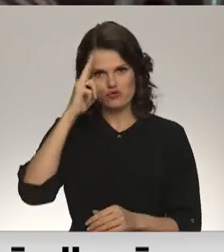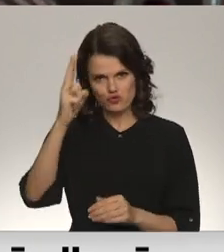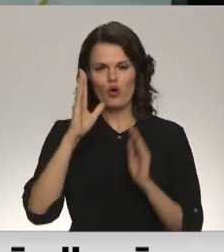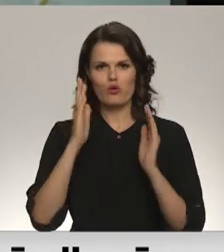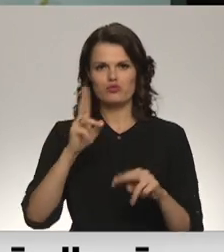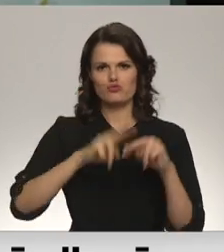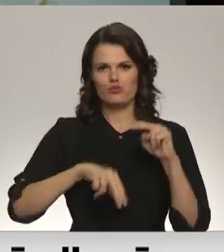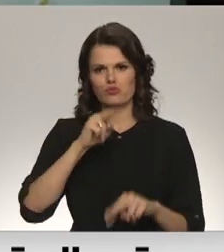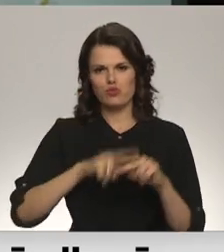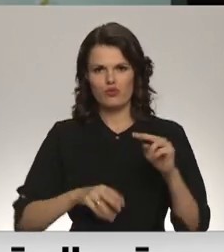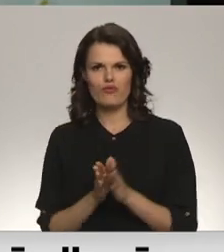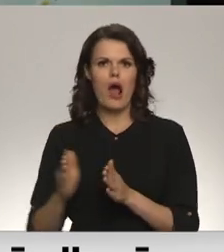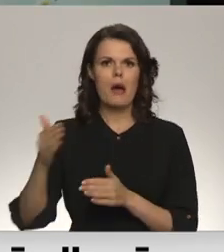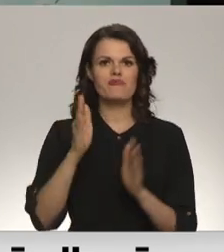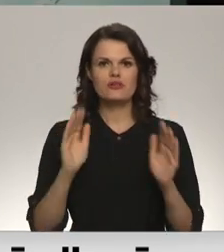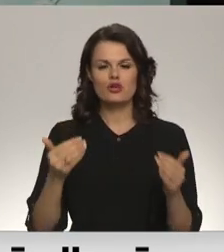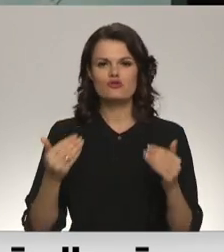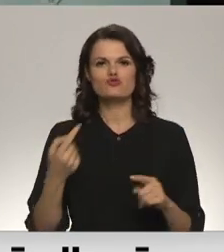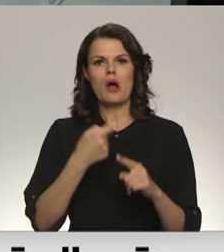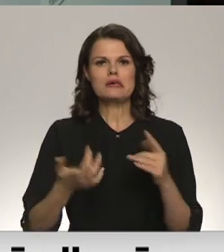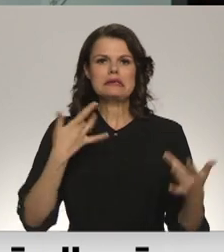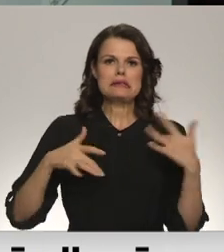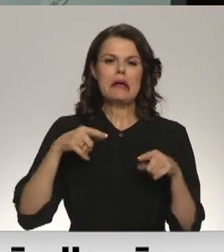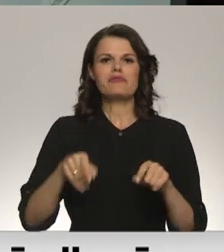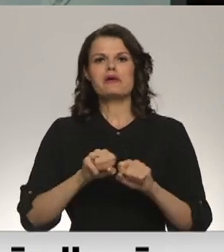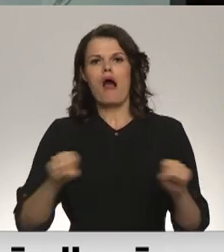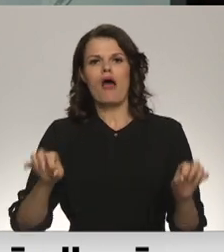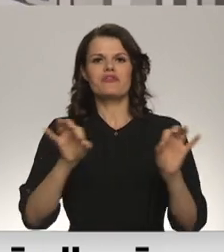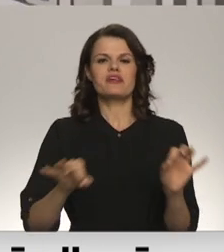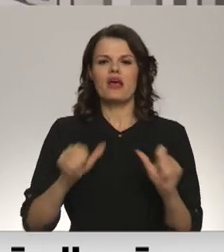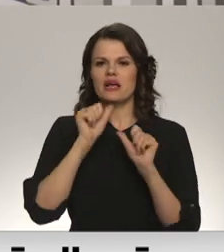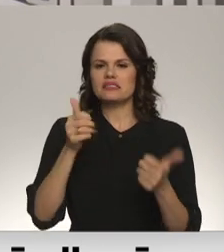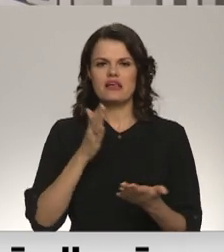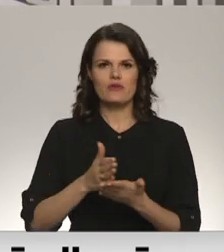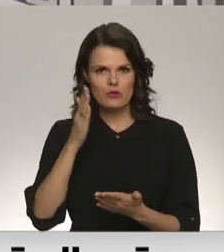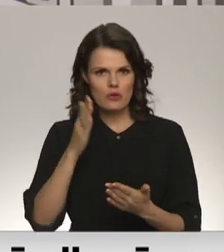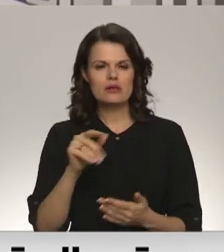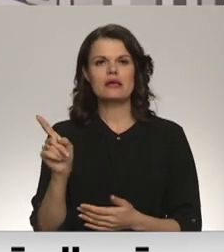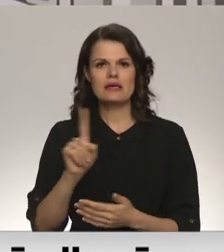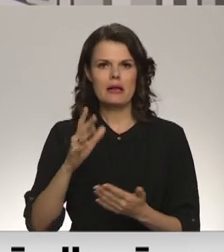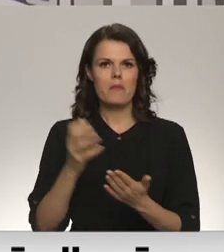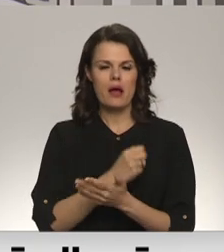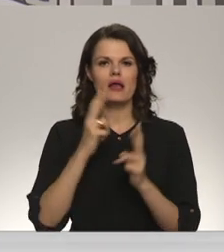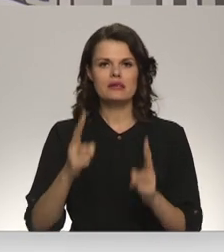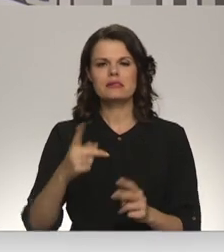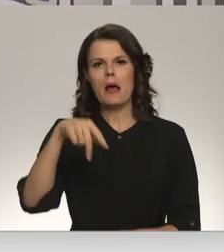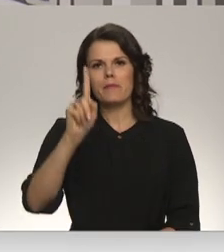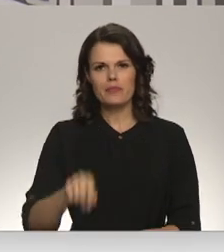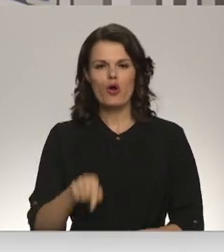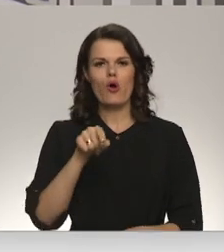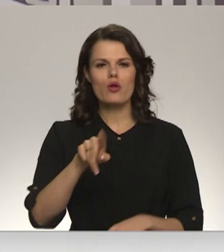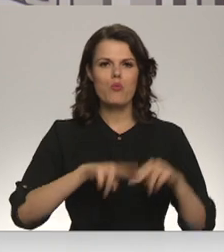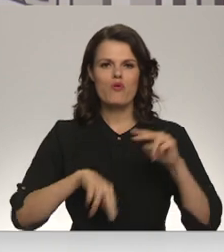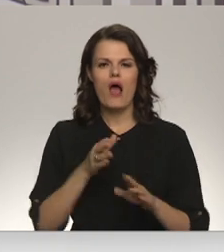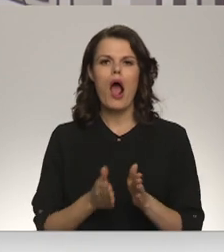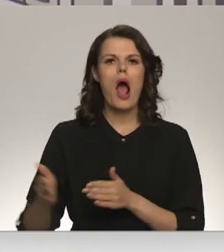apvedceļa izbūvi. Šoreiz ministrs taisnojas, ka tik ātri nekas nenotiek. Ir panācis tas, ka šis te prioritāri būvējamais